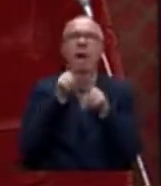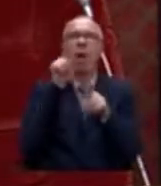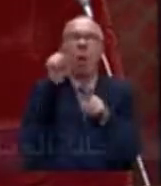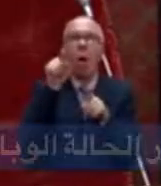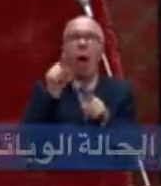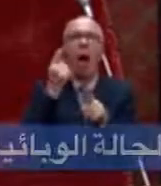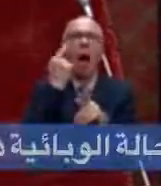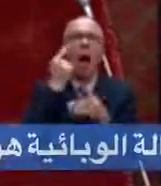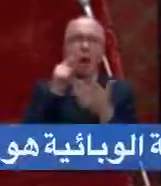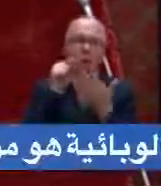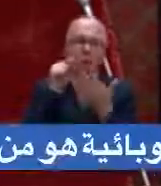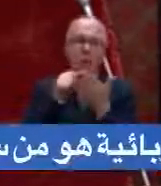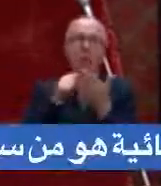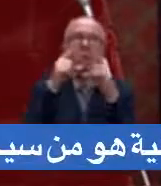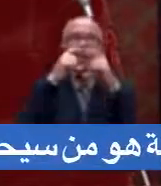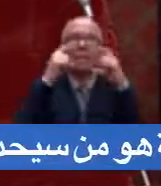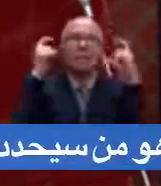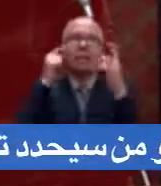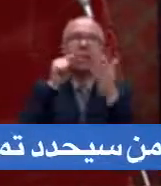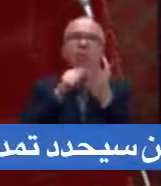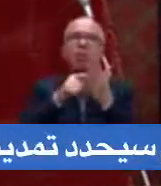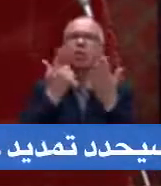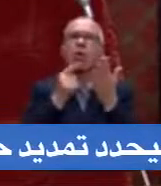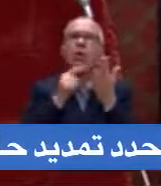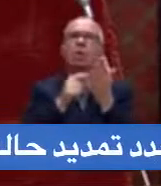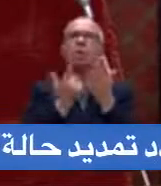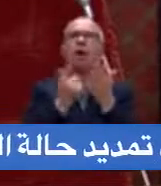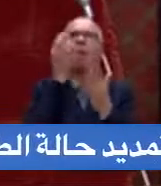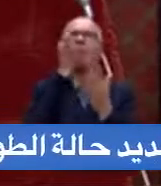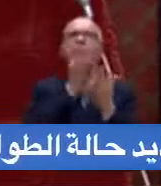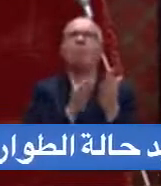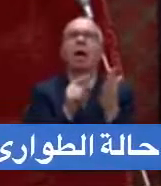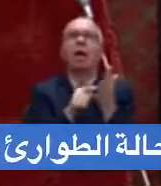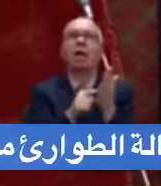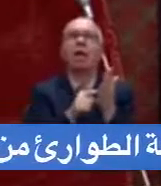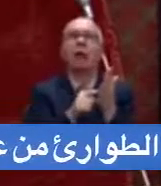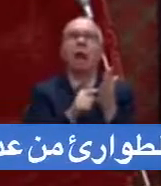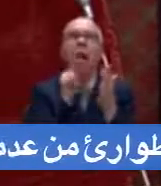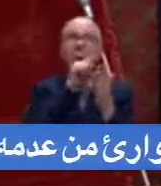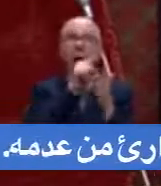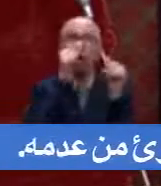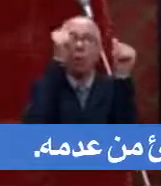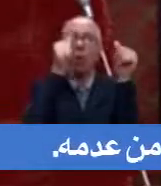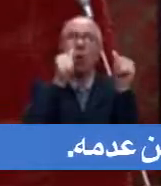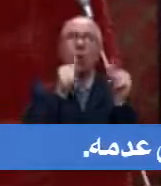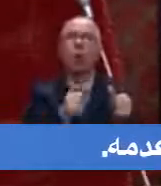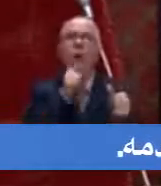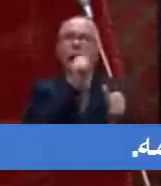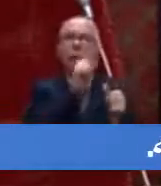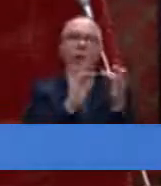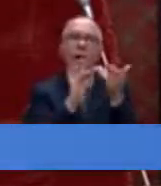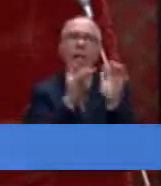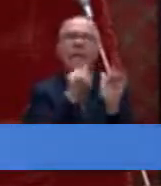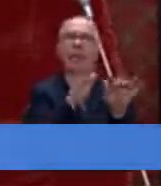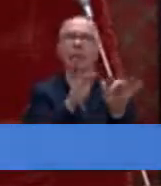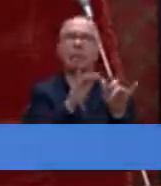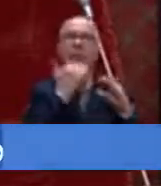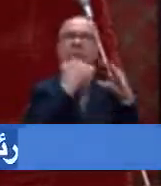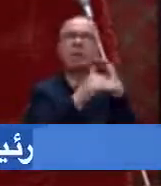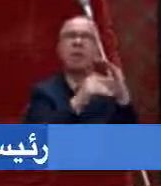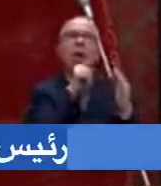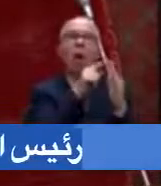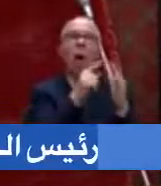للمعيارة للتقنين، هذا المعيار عنده مذكرة راه في الموقع ديالو موجودة، حدد فيها المعايير ديال